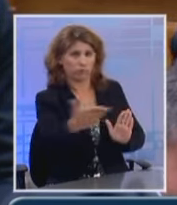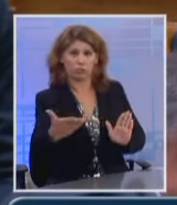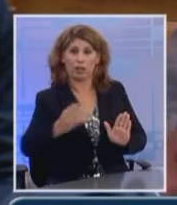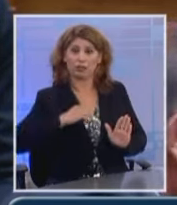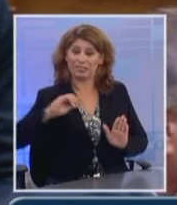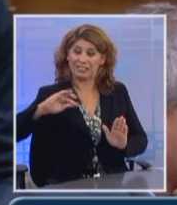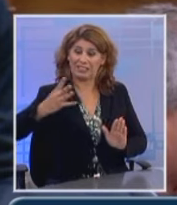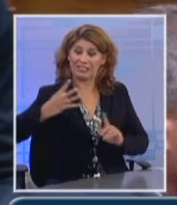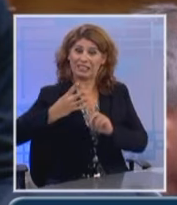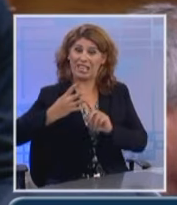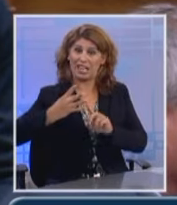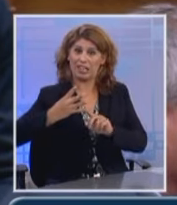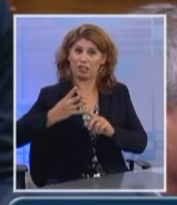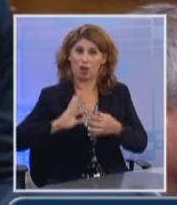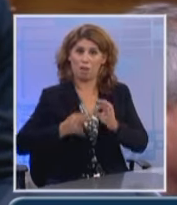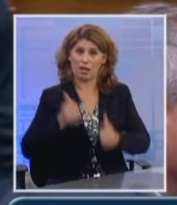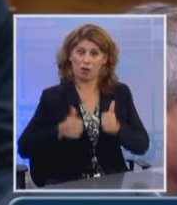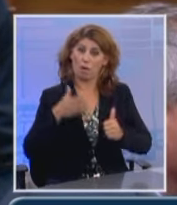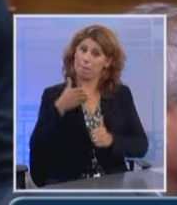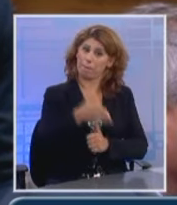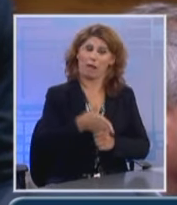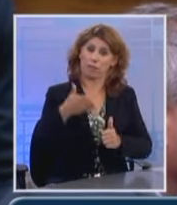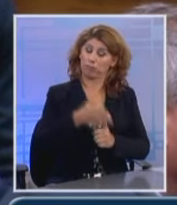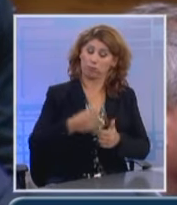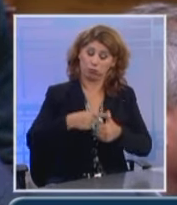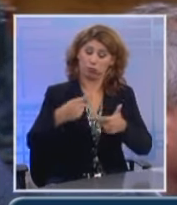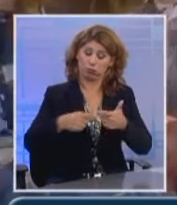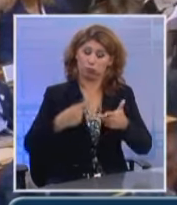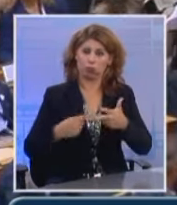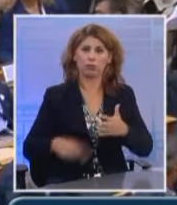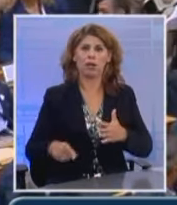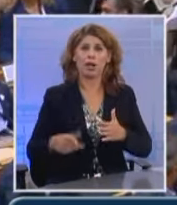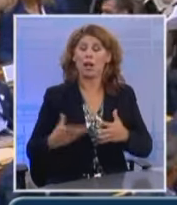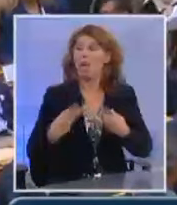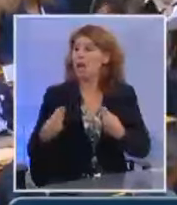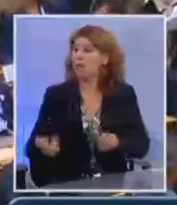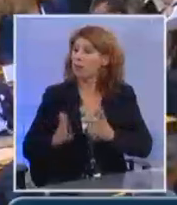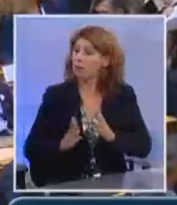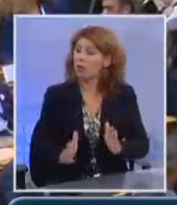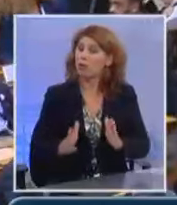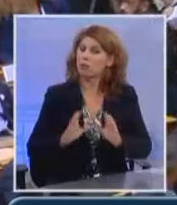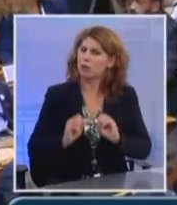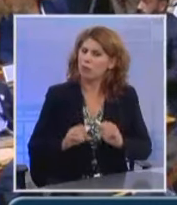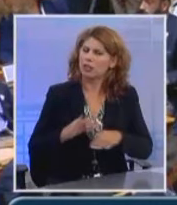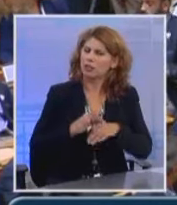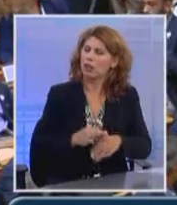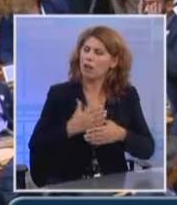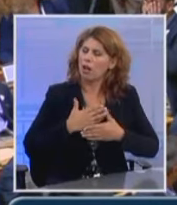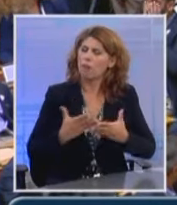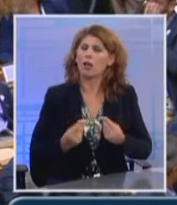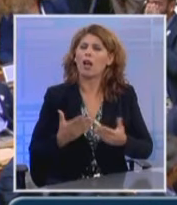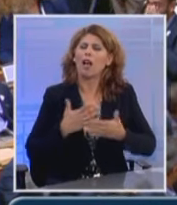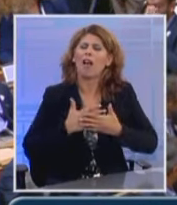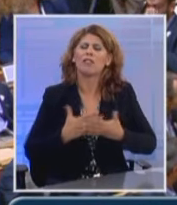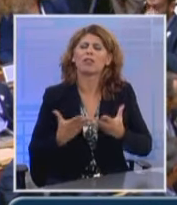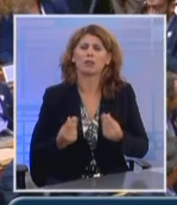Ολυμπιάδα που έχω στην καριέρα μου και εύχομαι να προχωρήσουν και τους αγαπώ πολύ και τους προπονητές και τους συνοδούς. Ένα μεγάλο